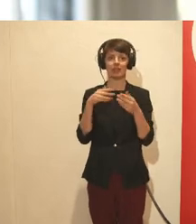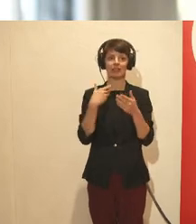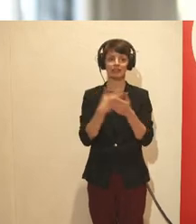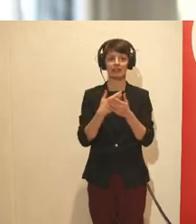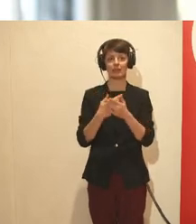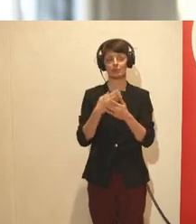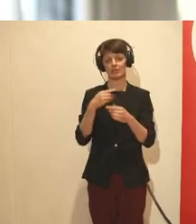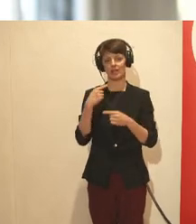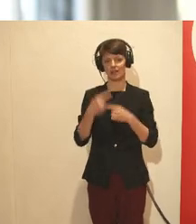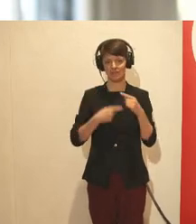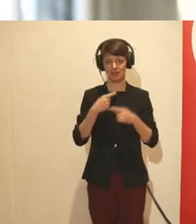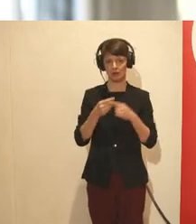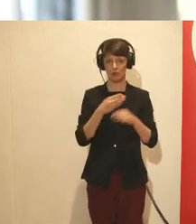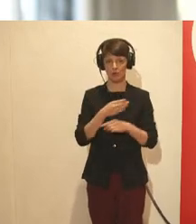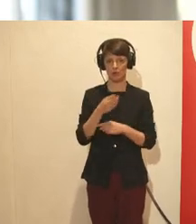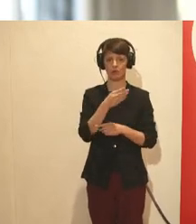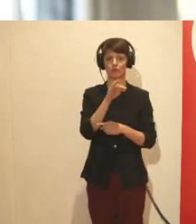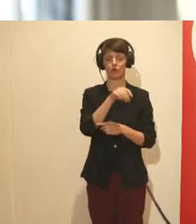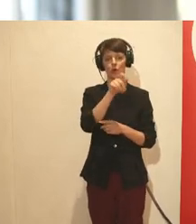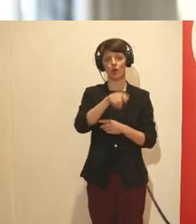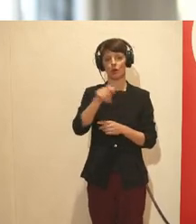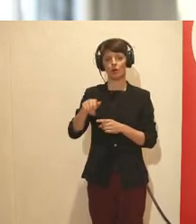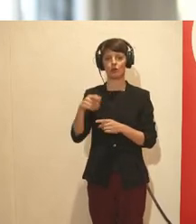und ich nach